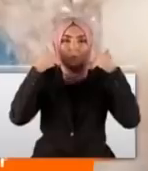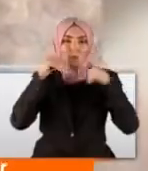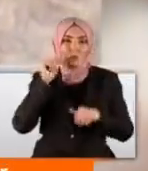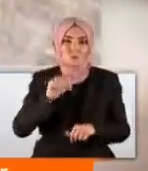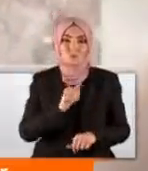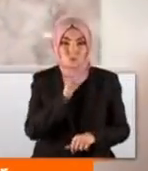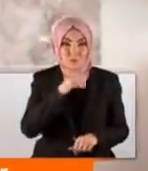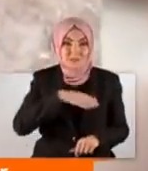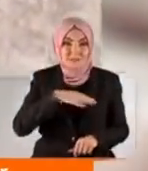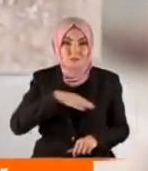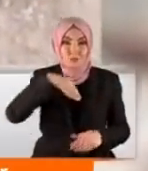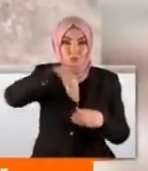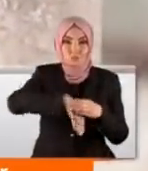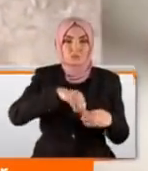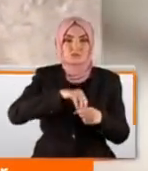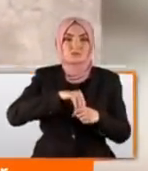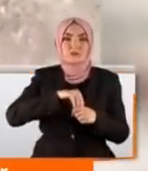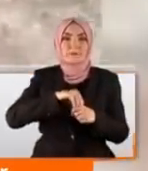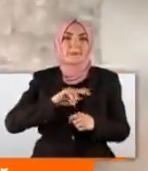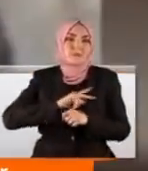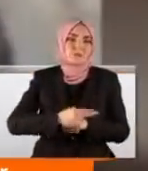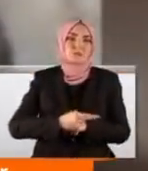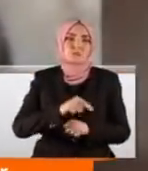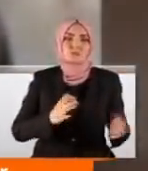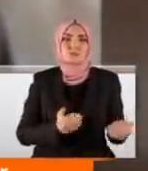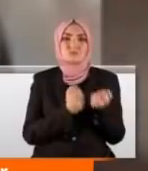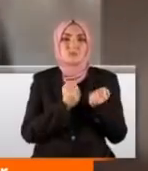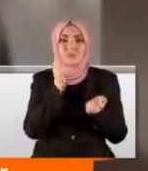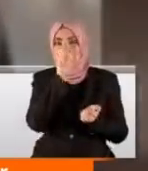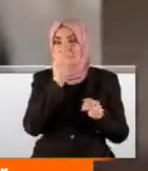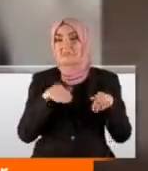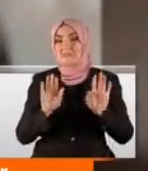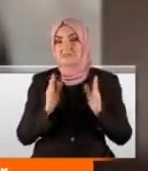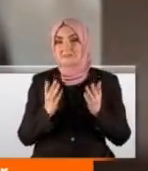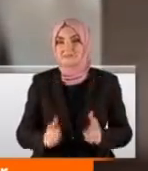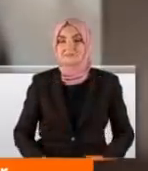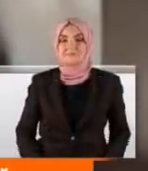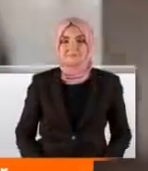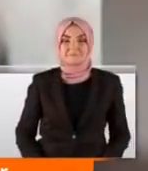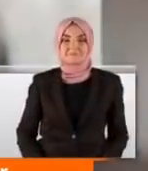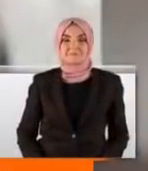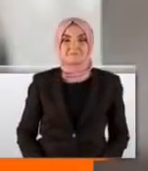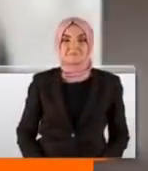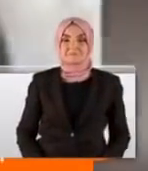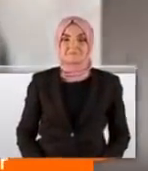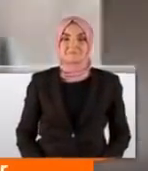istediği kuyuya düştü. Onu oradan kurtarmak kolay olmadı. Hadi gayret ya Allah,